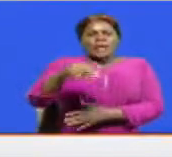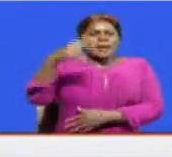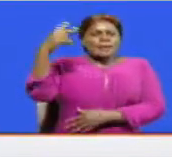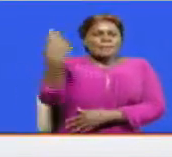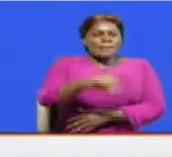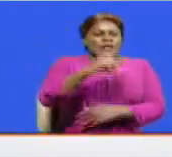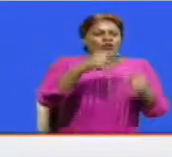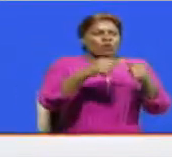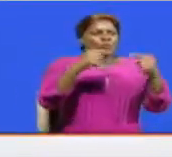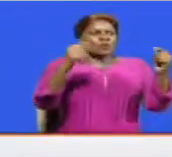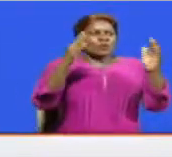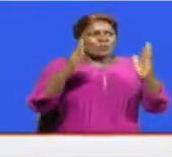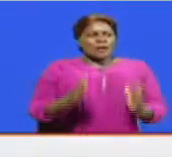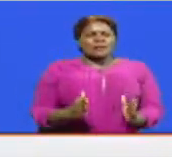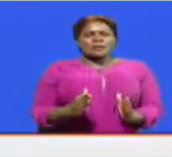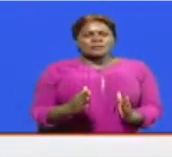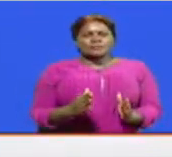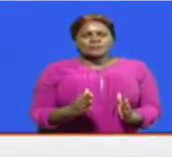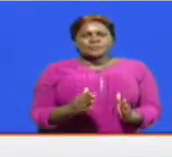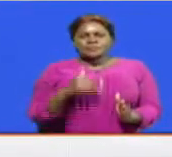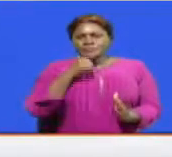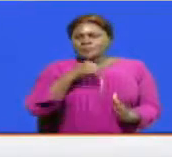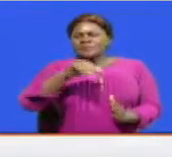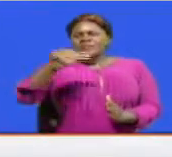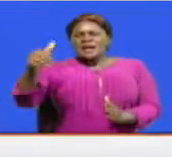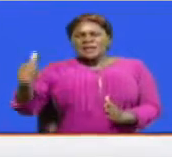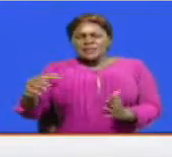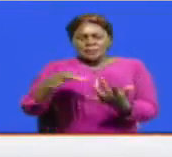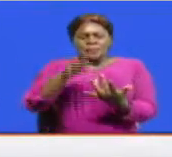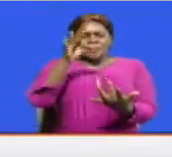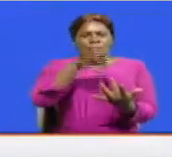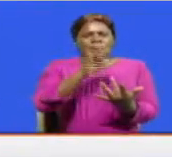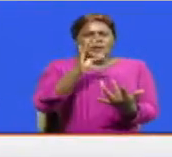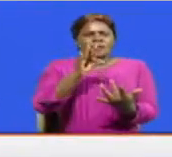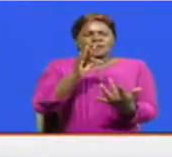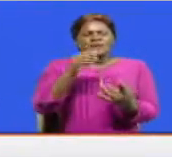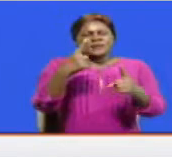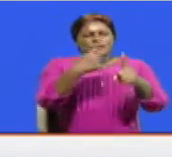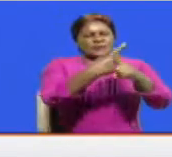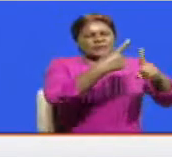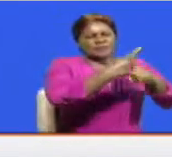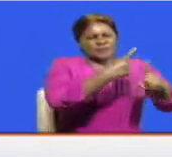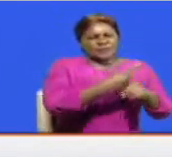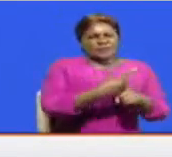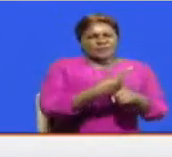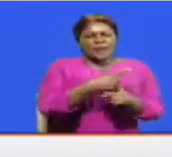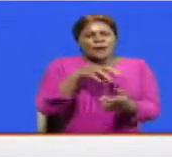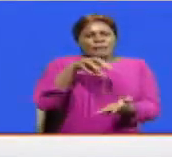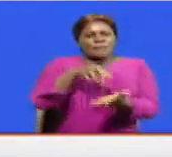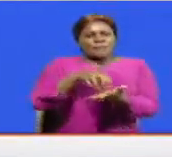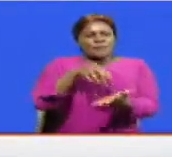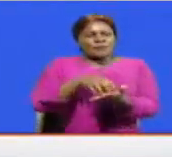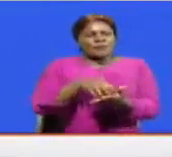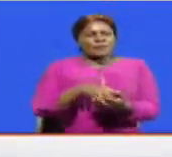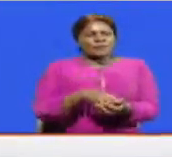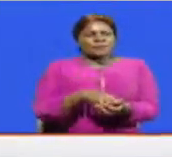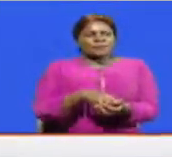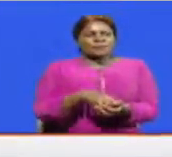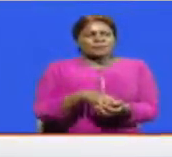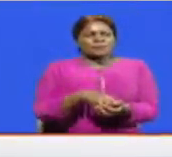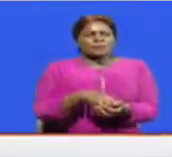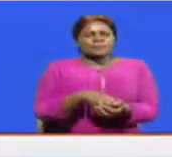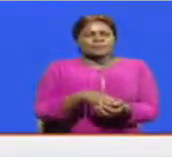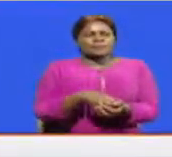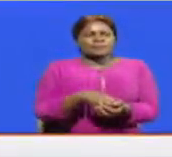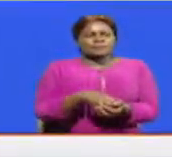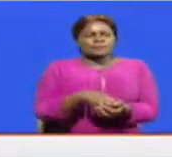aliyekuwa naibu mwenyekiti Solomon Munene. Wengine waliochaguliwa ni Stephen Kisili, mkenya wadhifa wa naibu mwenyekiti, Rosbel